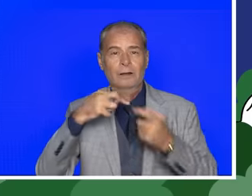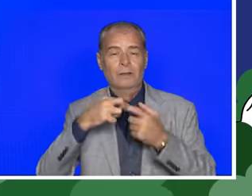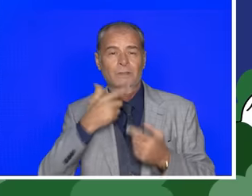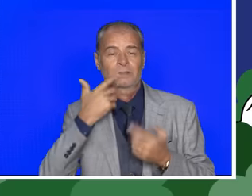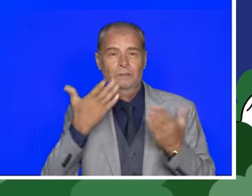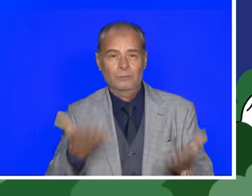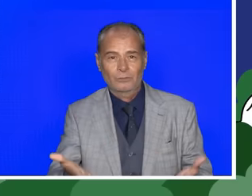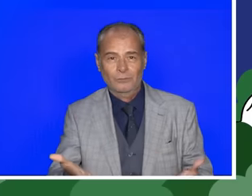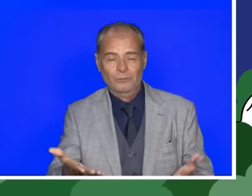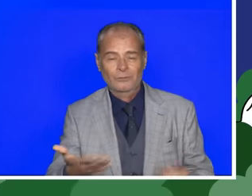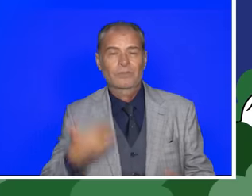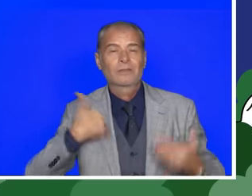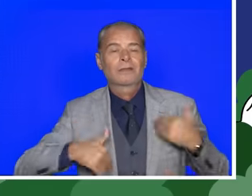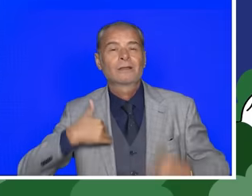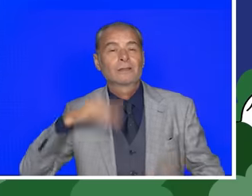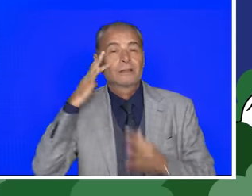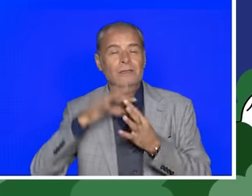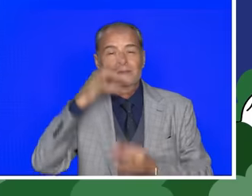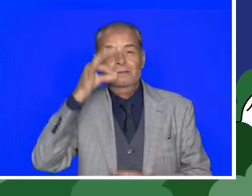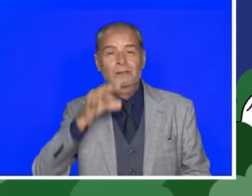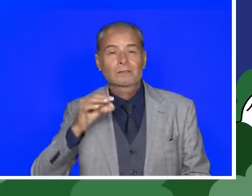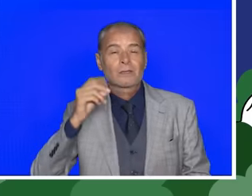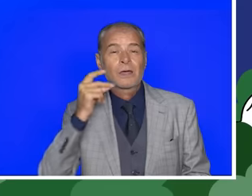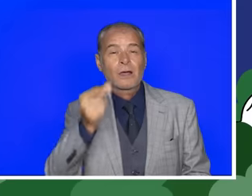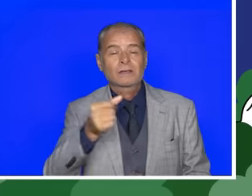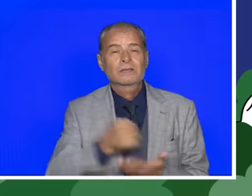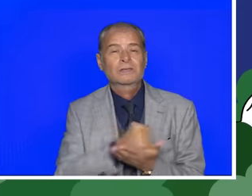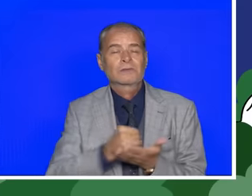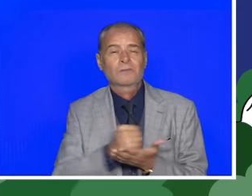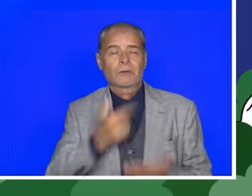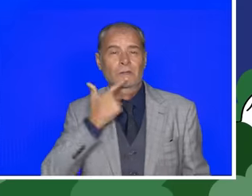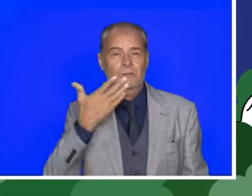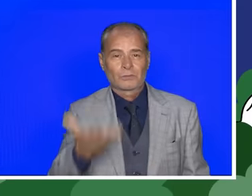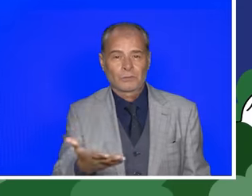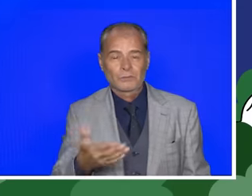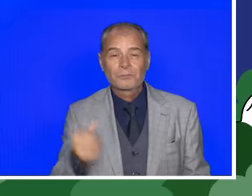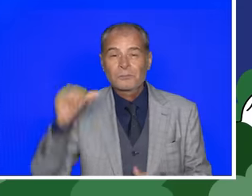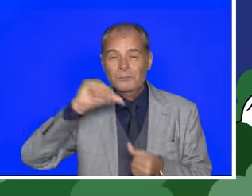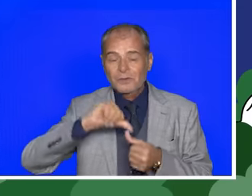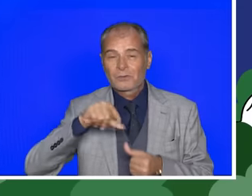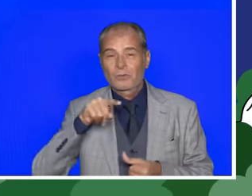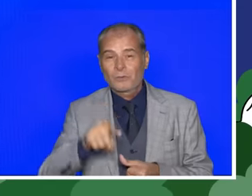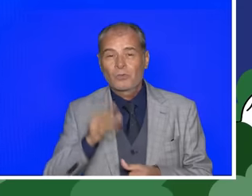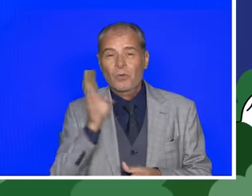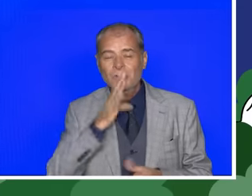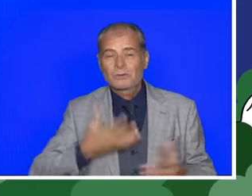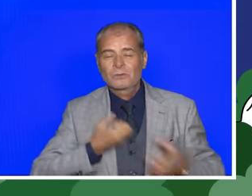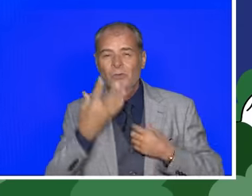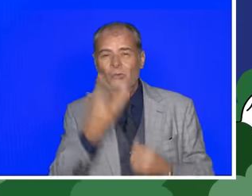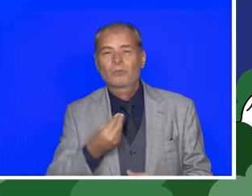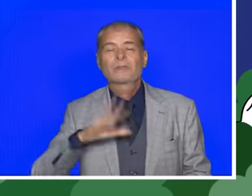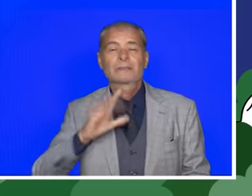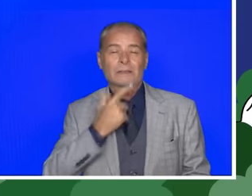rahmet yaralı vatandaşlarımıza acil şifalar dilerken bir daha bu acıları yaşamamızı